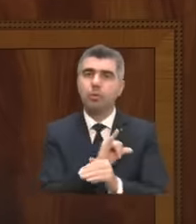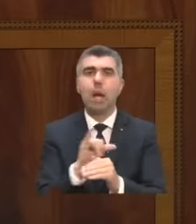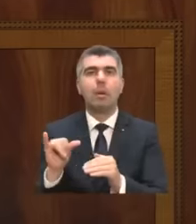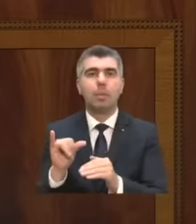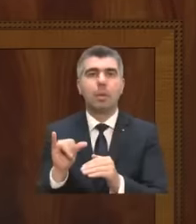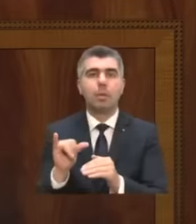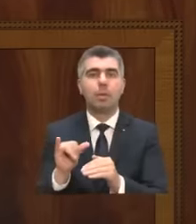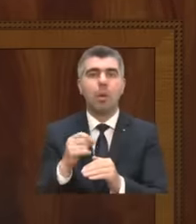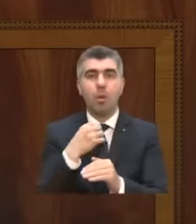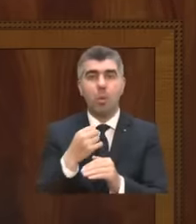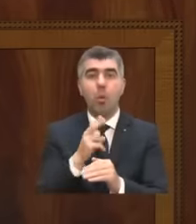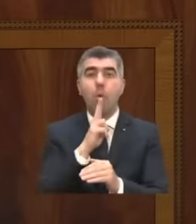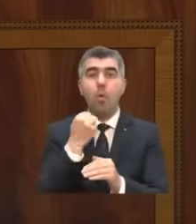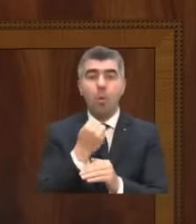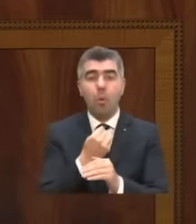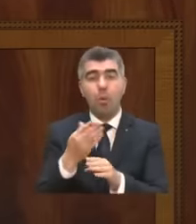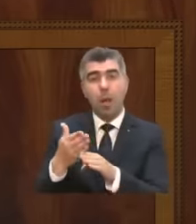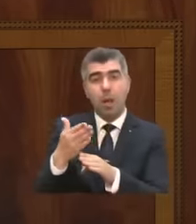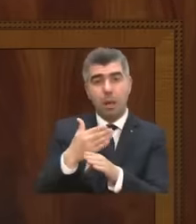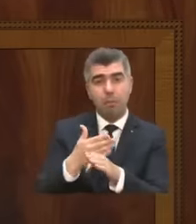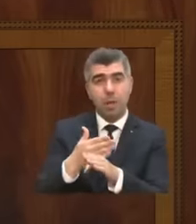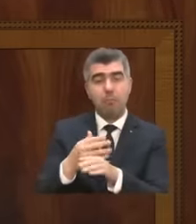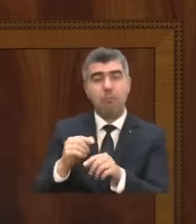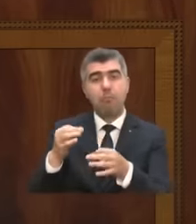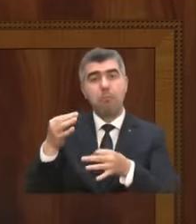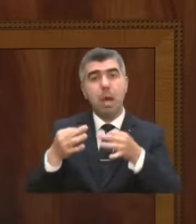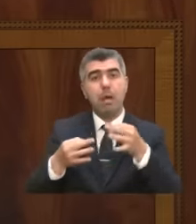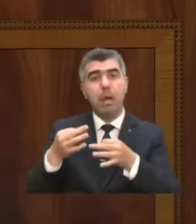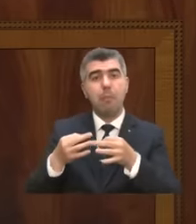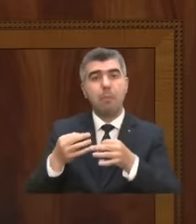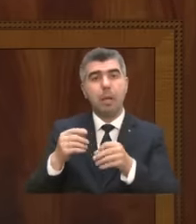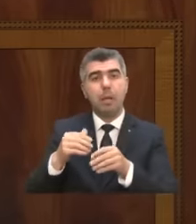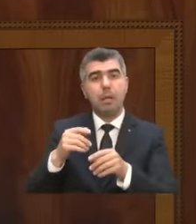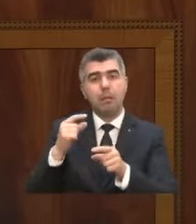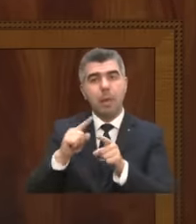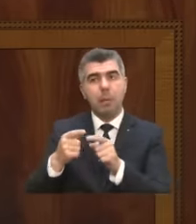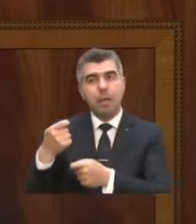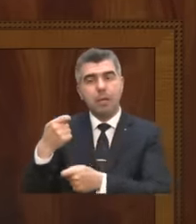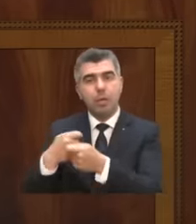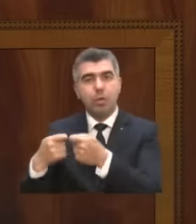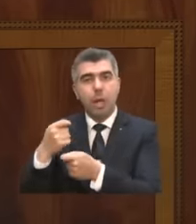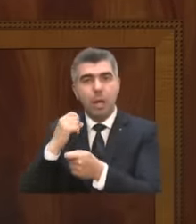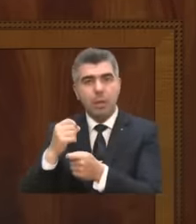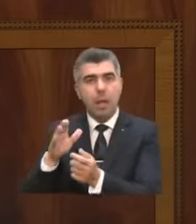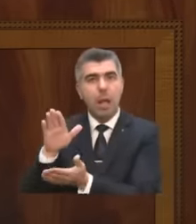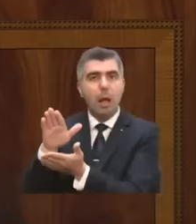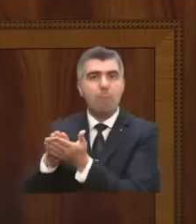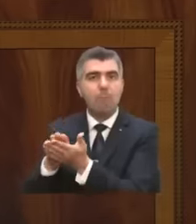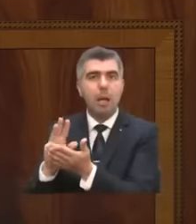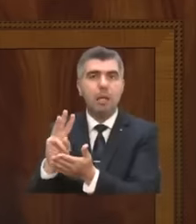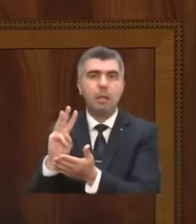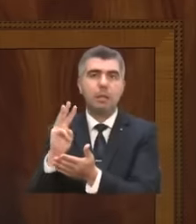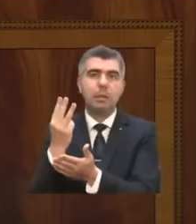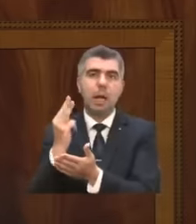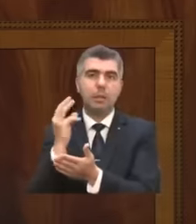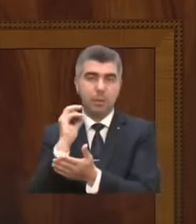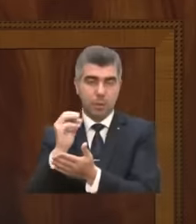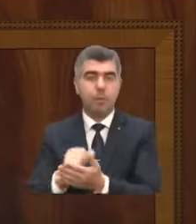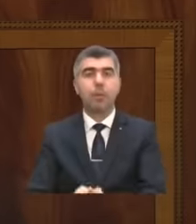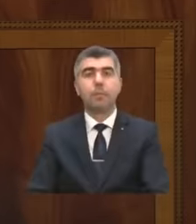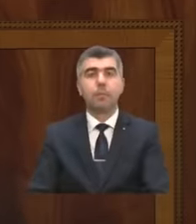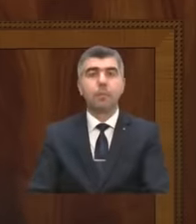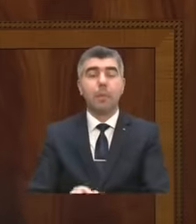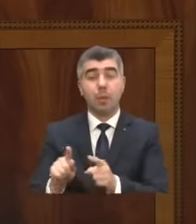الحكومه المغربيه السابقه طبعا طلبت من المحكمه التجاريه الاذن انها تكري صهاريج التخزين الخاصه بالاسامير في سياق حاله الطوارئ الصحيه. ديك